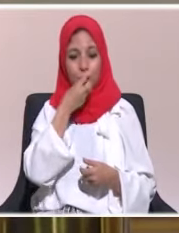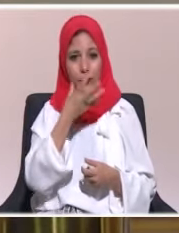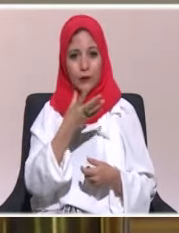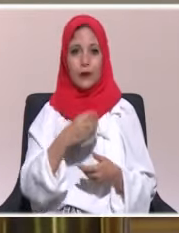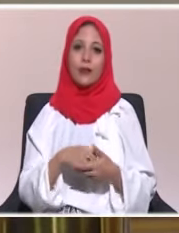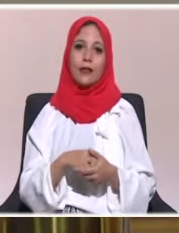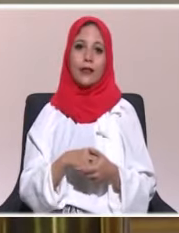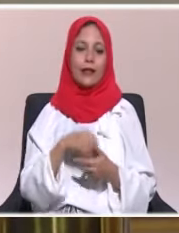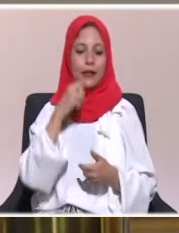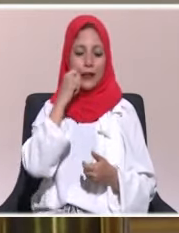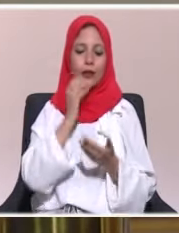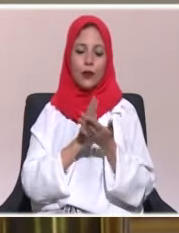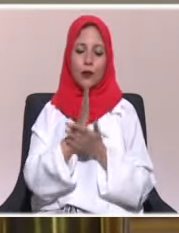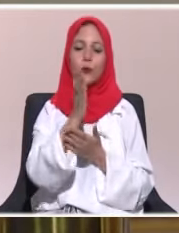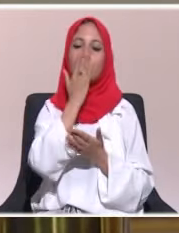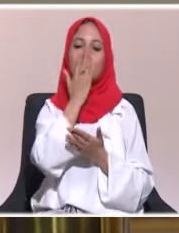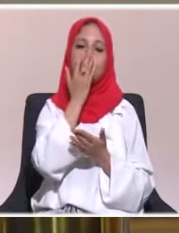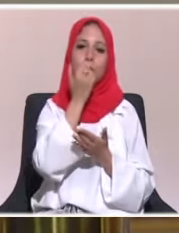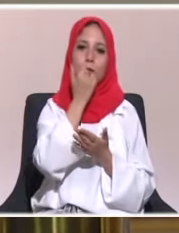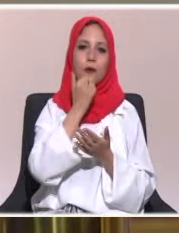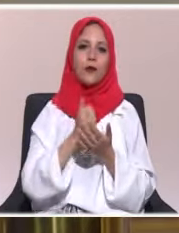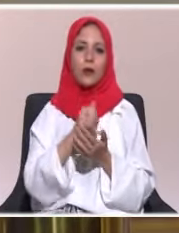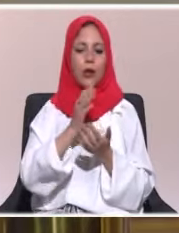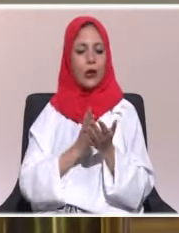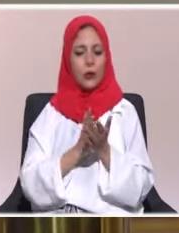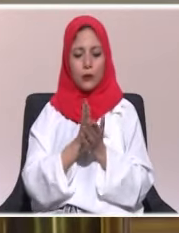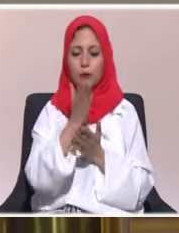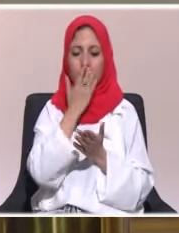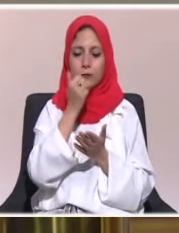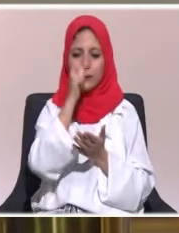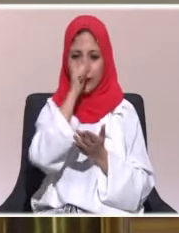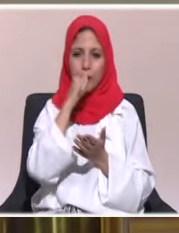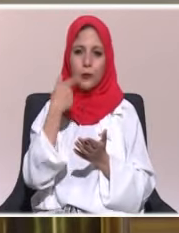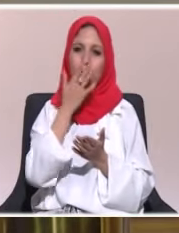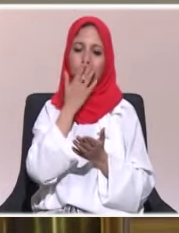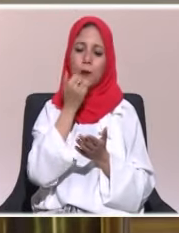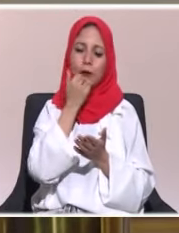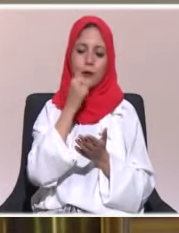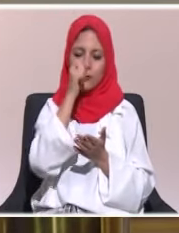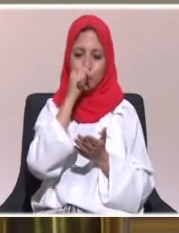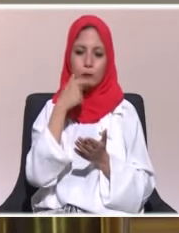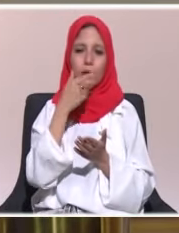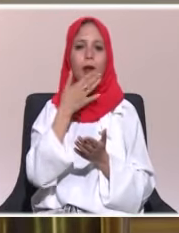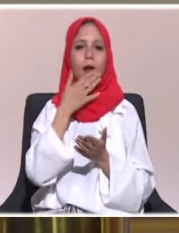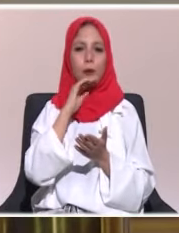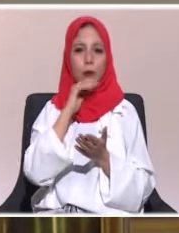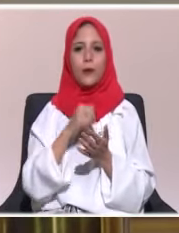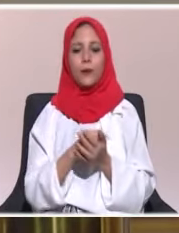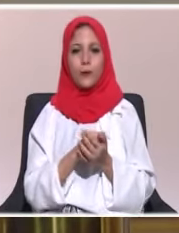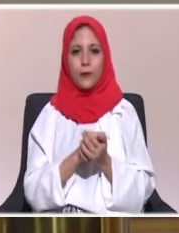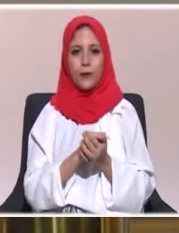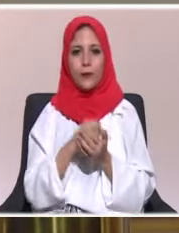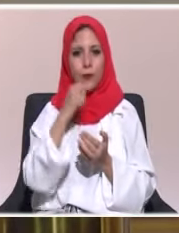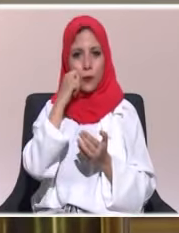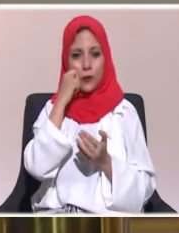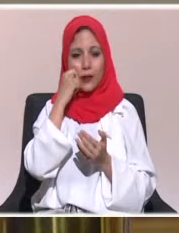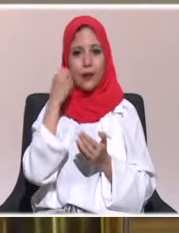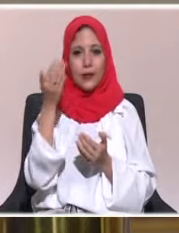اللي دايما بتحمد ربنا في السراء والضراء، والناس الموهوبة اللي